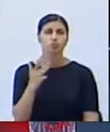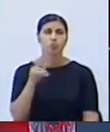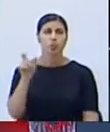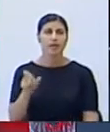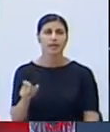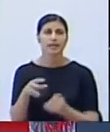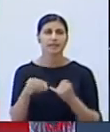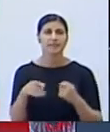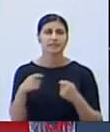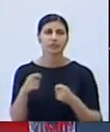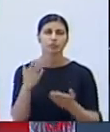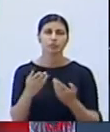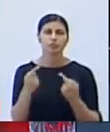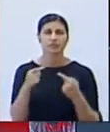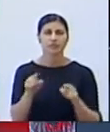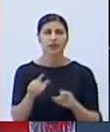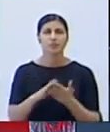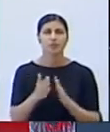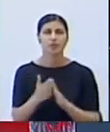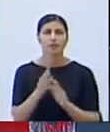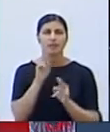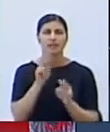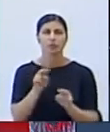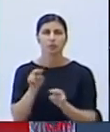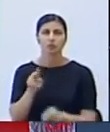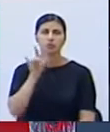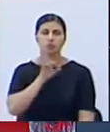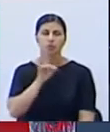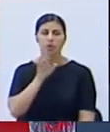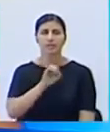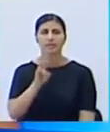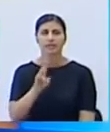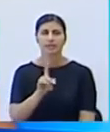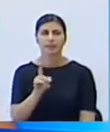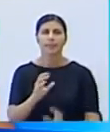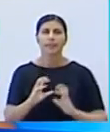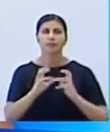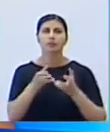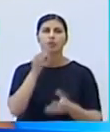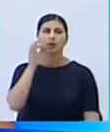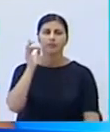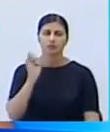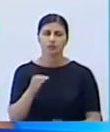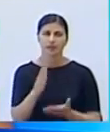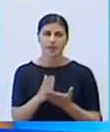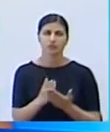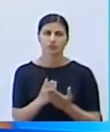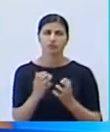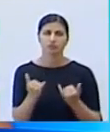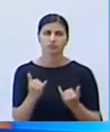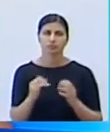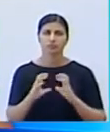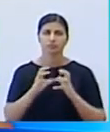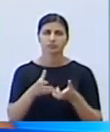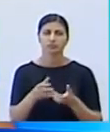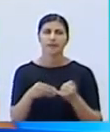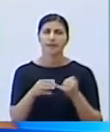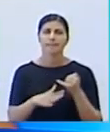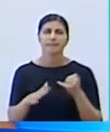მიწის გაყიდვას, თუ არსებობს რაღაც პირობები, რეგულაციები, ხო დროები? არსებობს სოფლიო გამოცდილება ცივილიზებულ სამყაროში